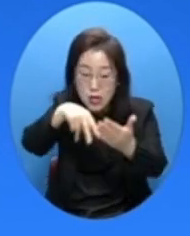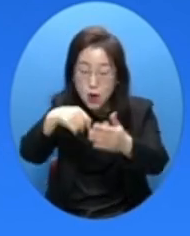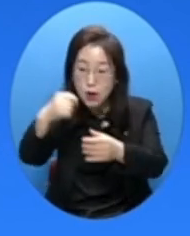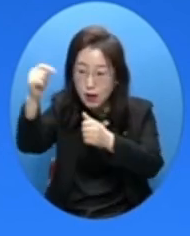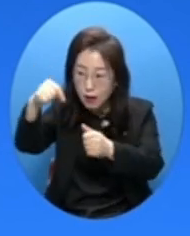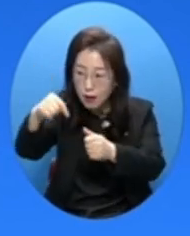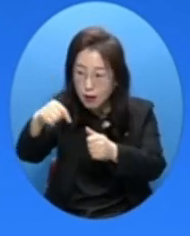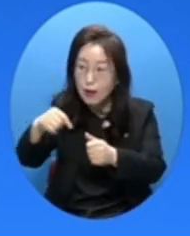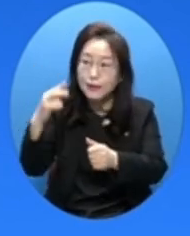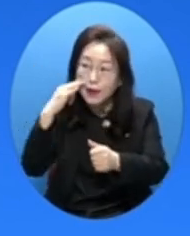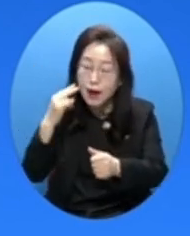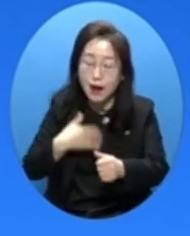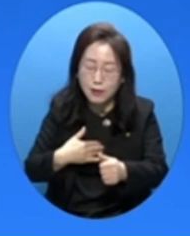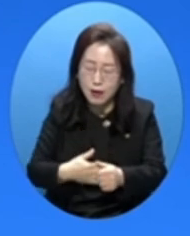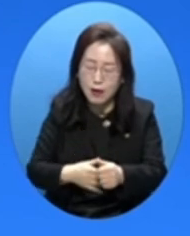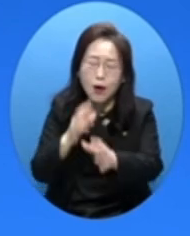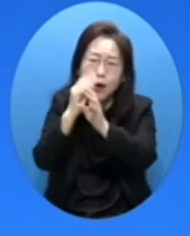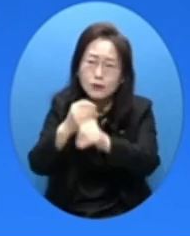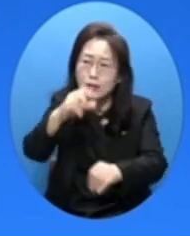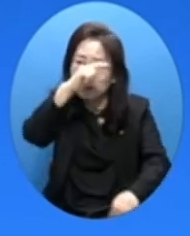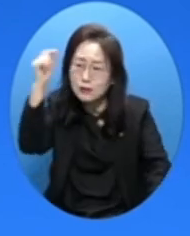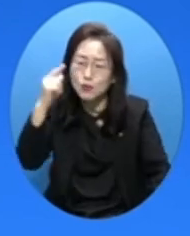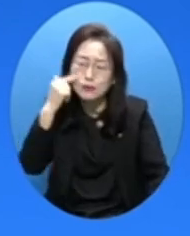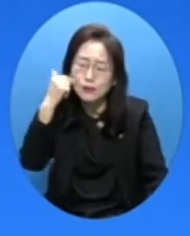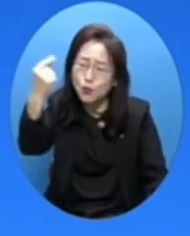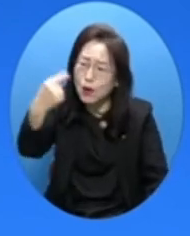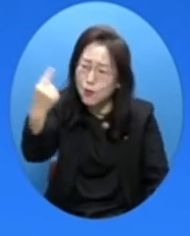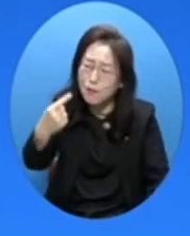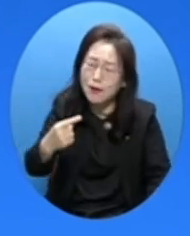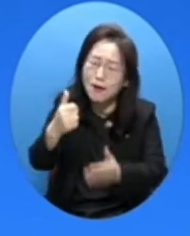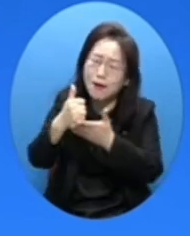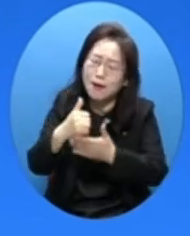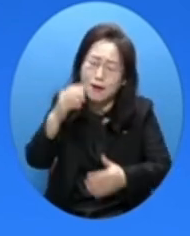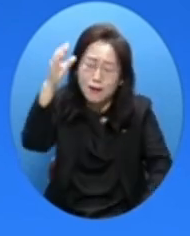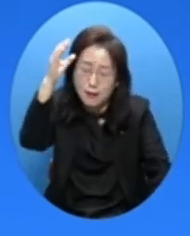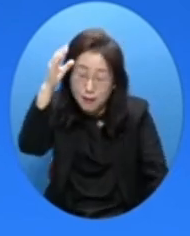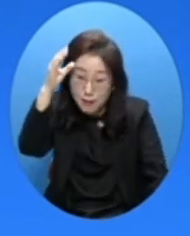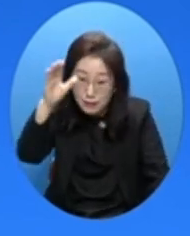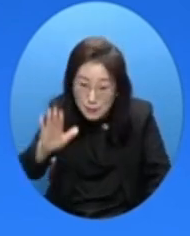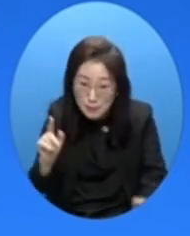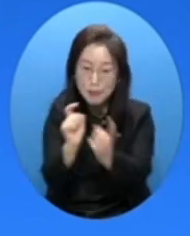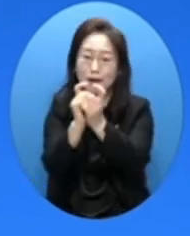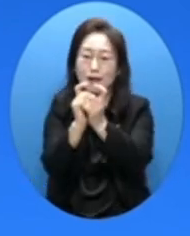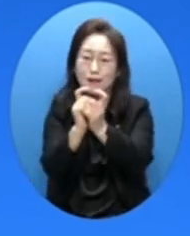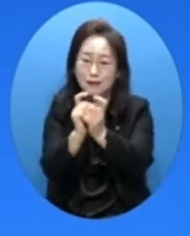집에 목사님 오시냐 기도하고 또 기도하고 있는데 꿈인지 생신인지 오셨다고.